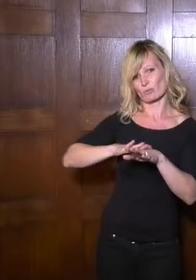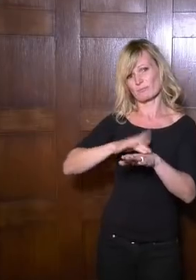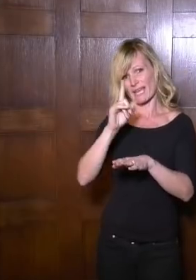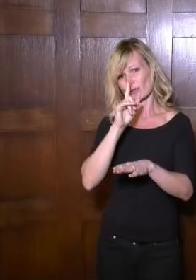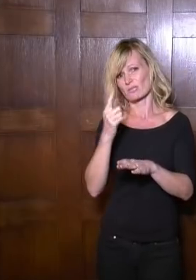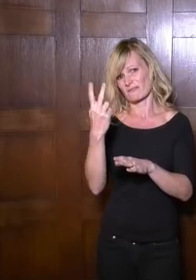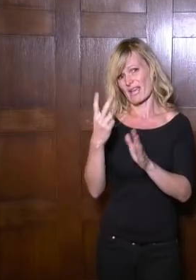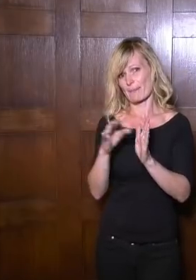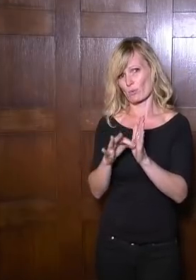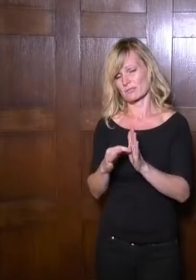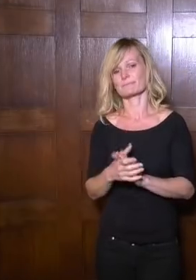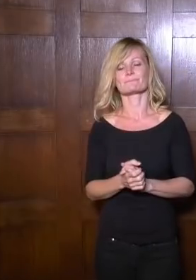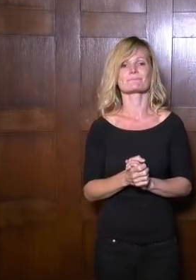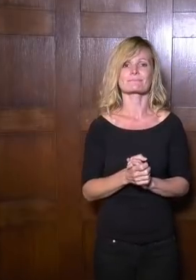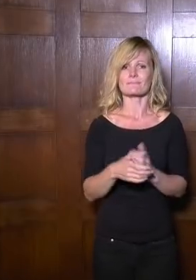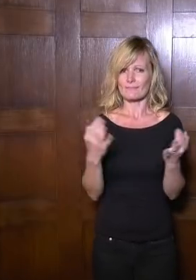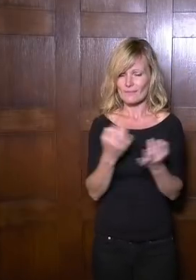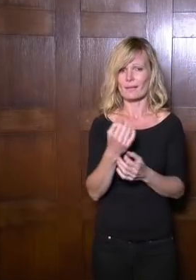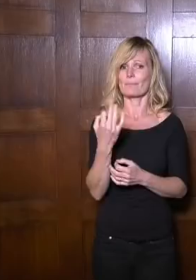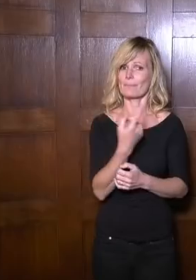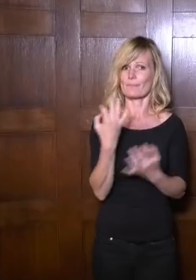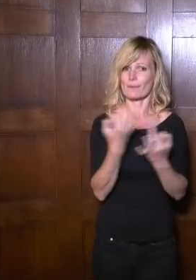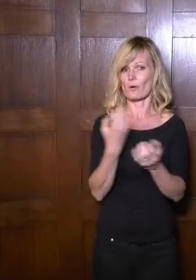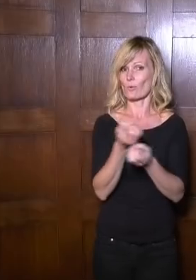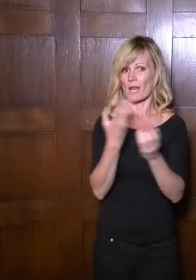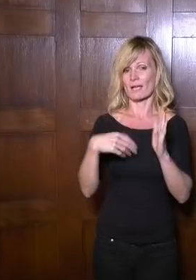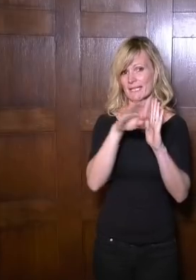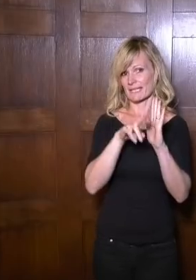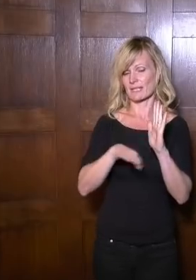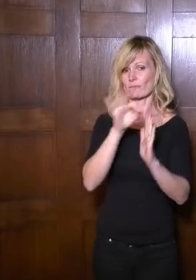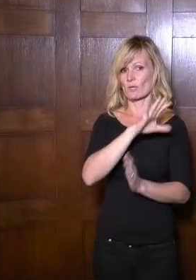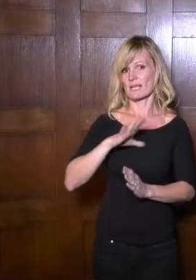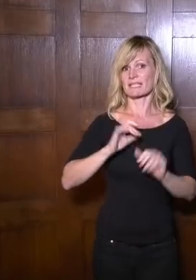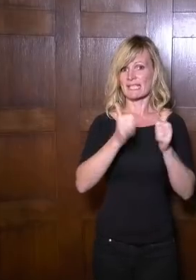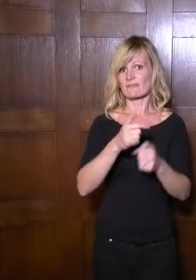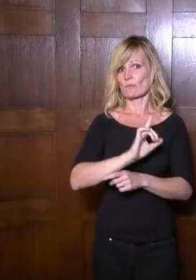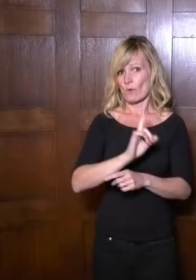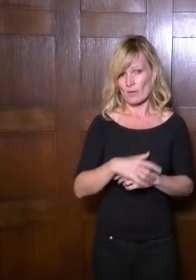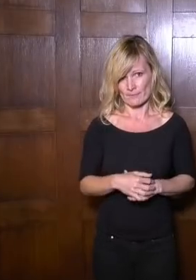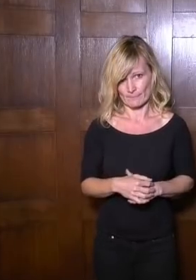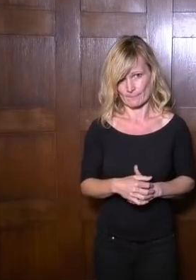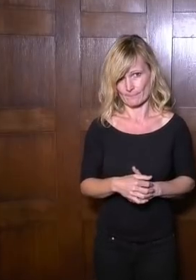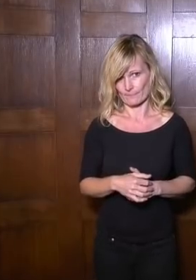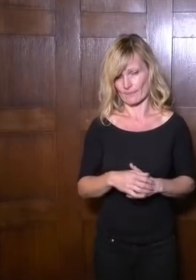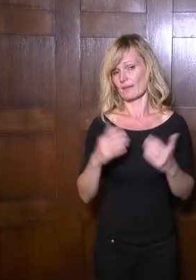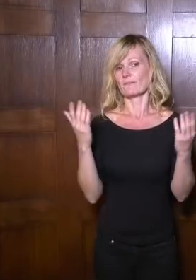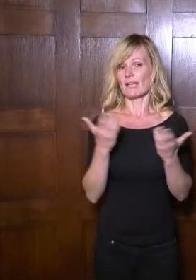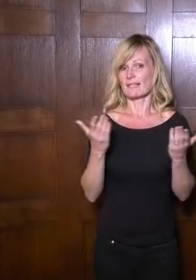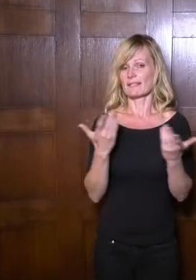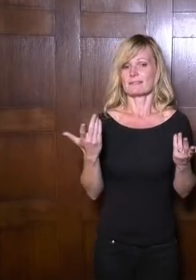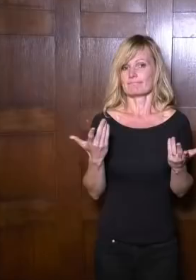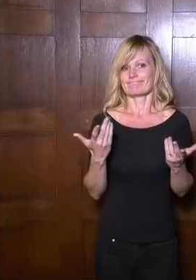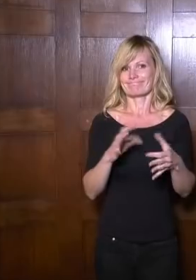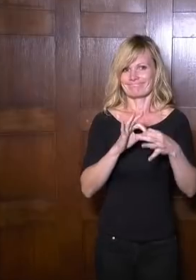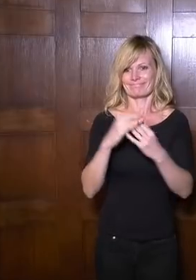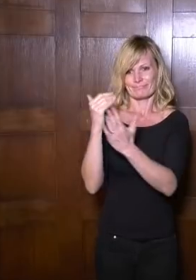Punkte. Wir brauchen ganz klare Richtlinien für Sachsen hilft sofort. An welchen Parametern diese Dinge dort